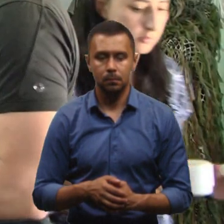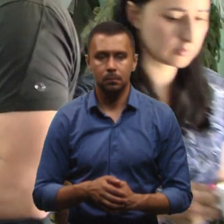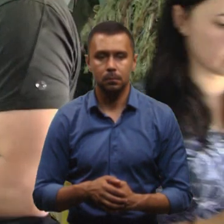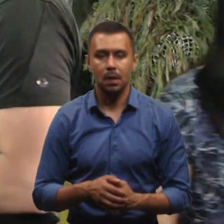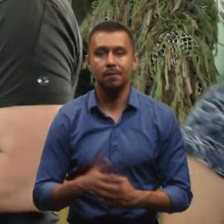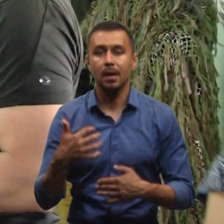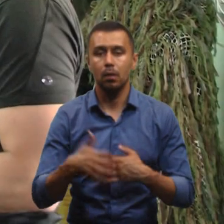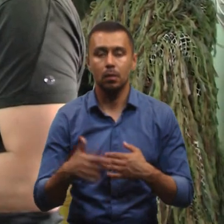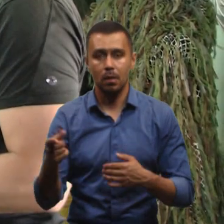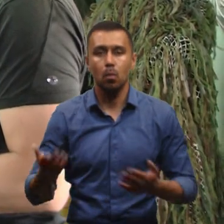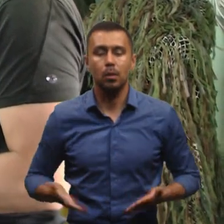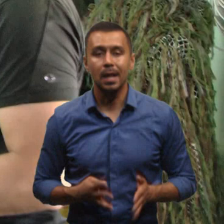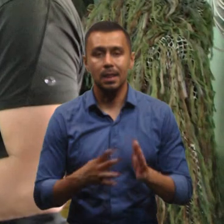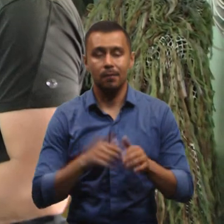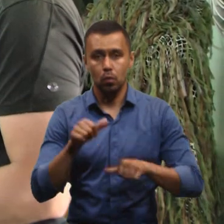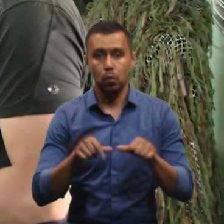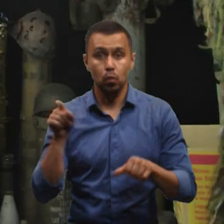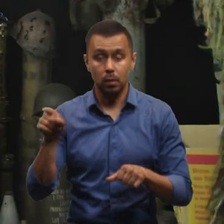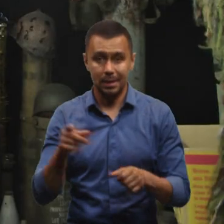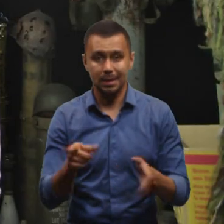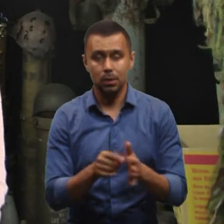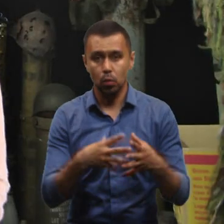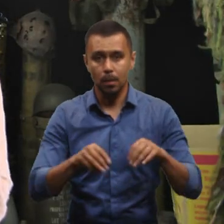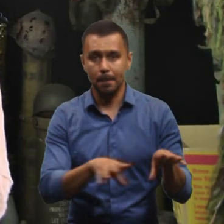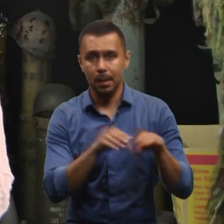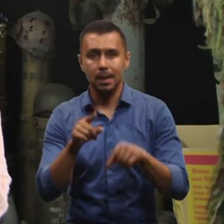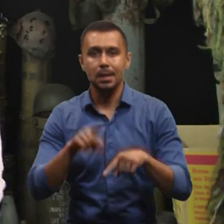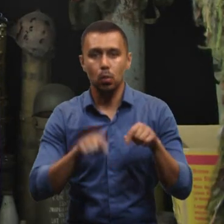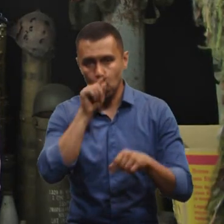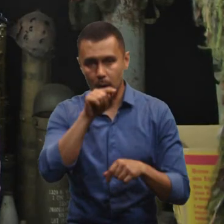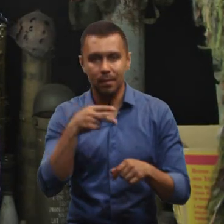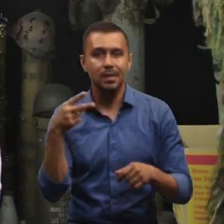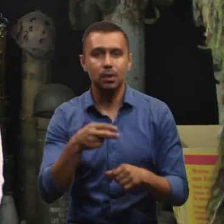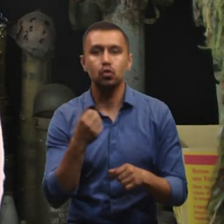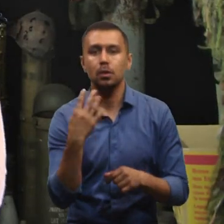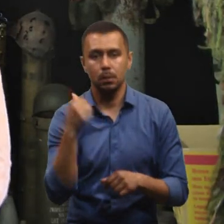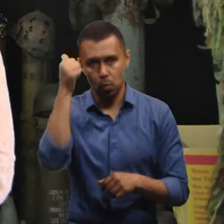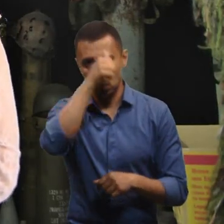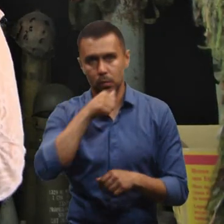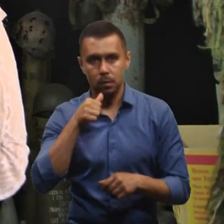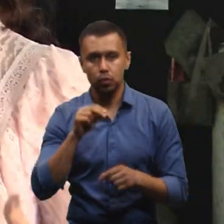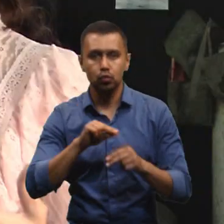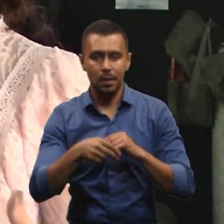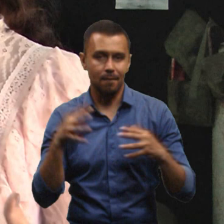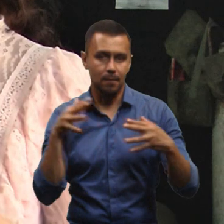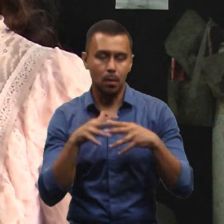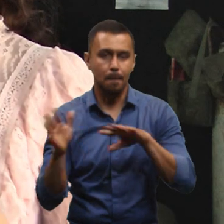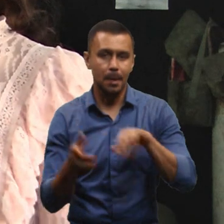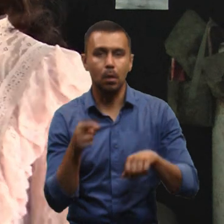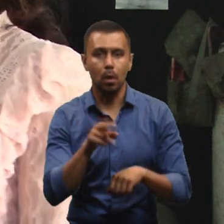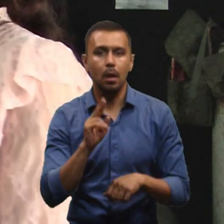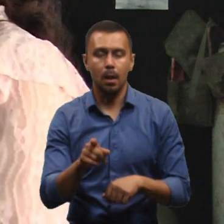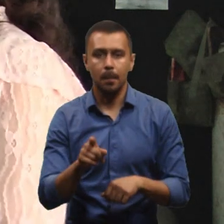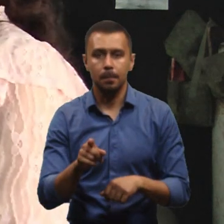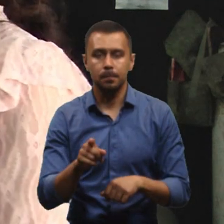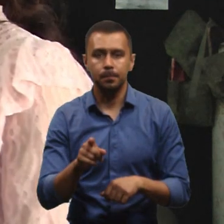У Херсоні Яна прожила 9 років. Туди, каже, з родиною переїхала з рідної Луганщини в 2014 році через війну. Після того, як